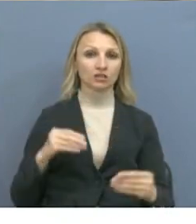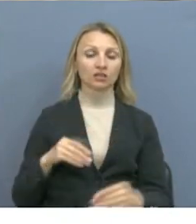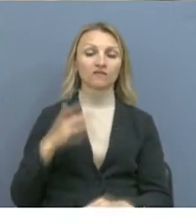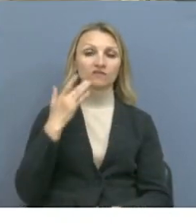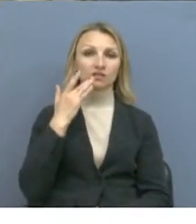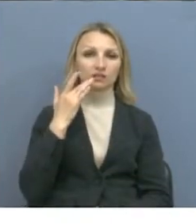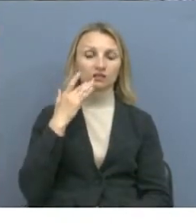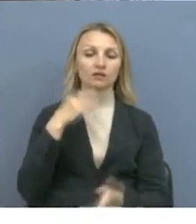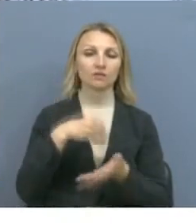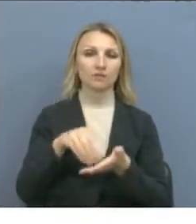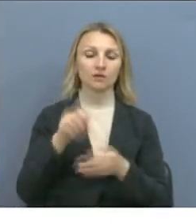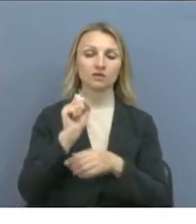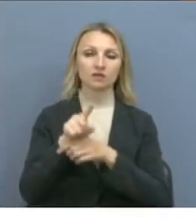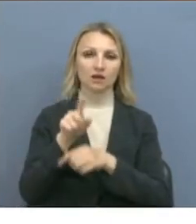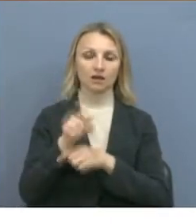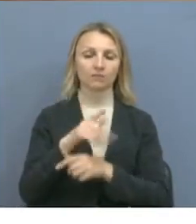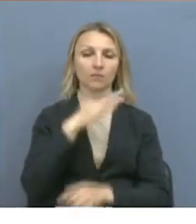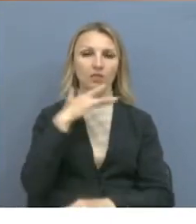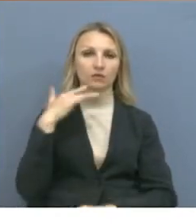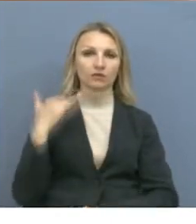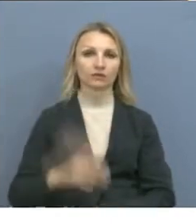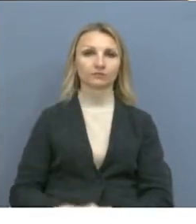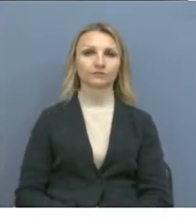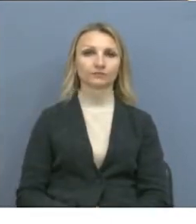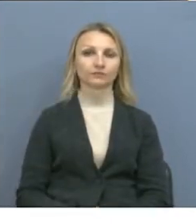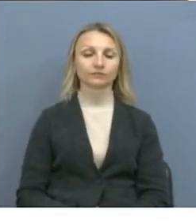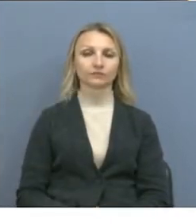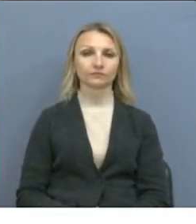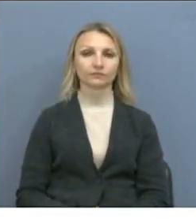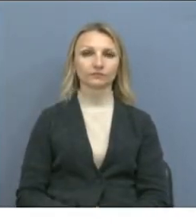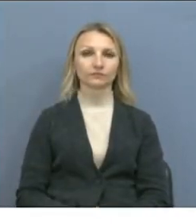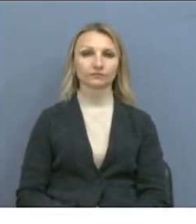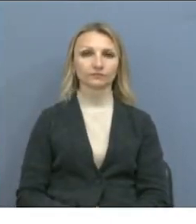и пользуется огромным спросом. Чингиз Жусупов, Балауса Жаксыбай, Василий Бережников, Кокши Акпарат.